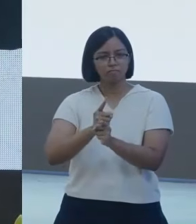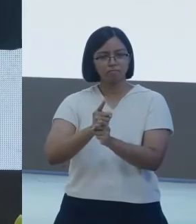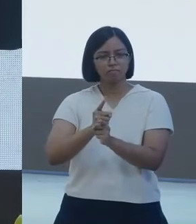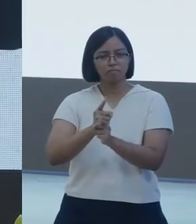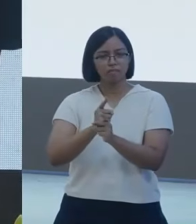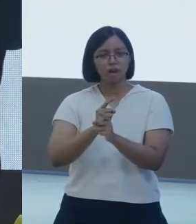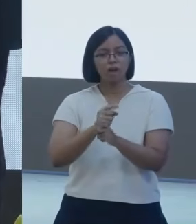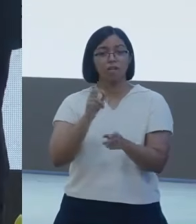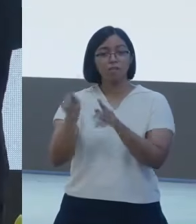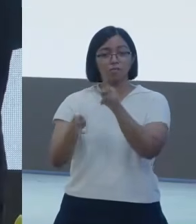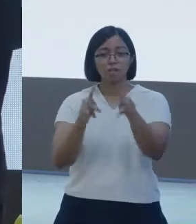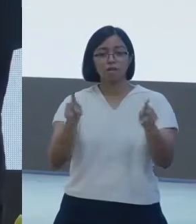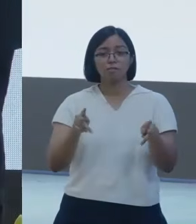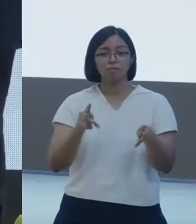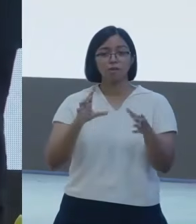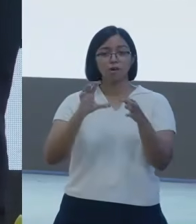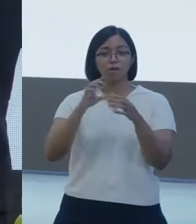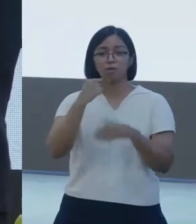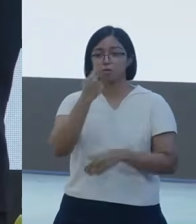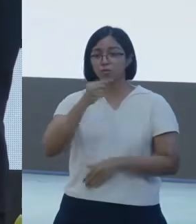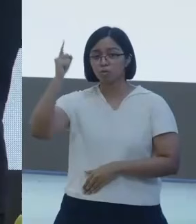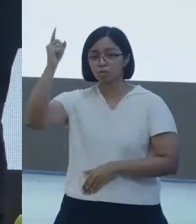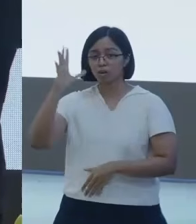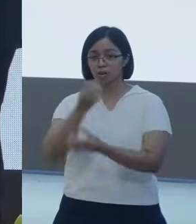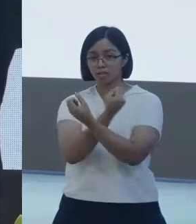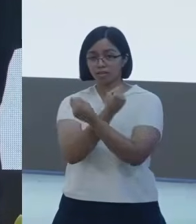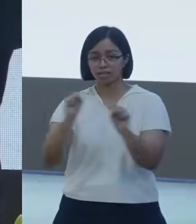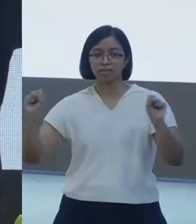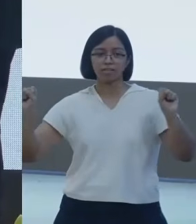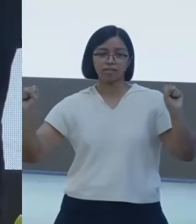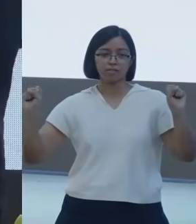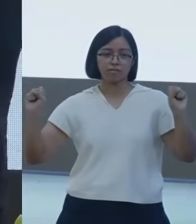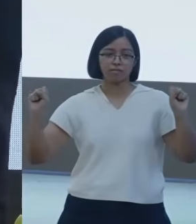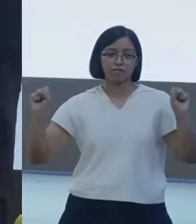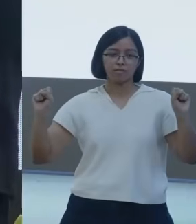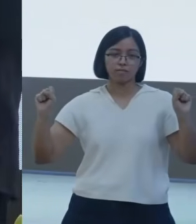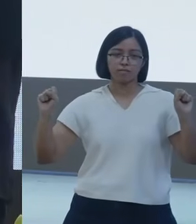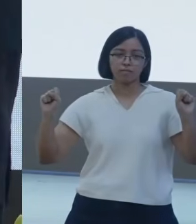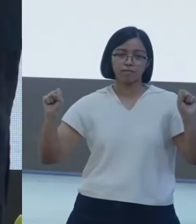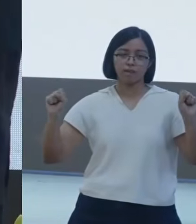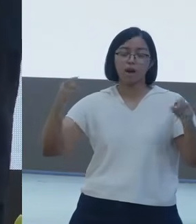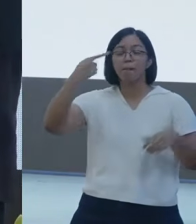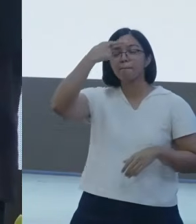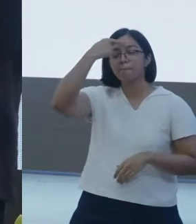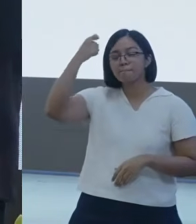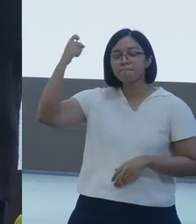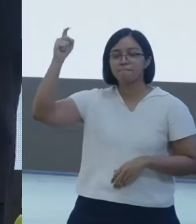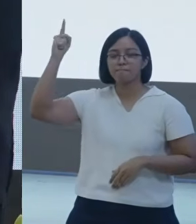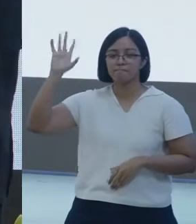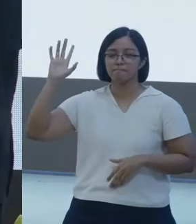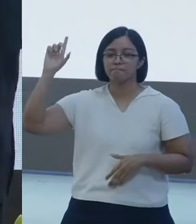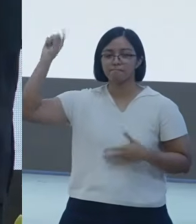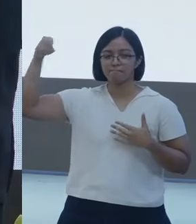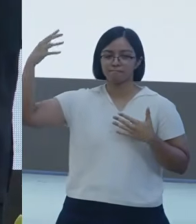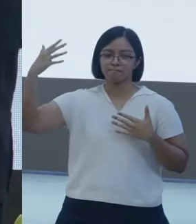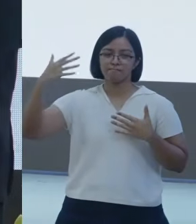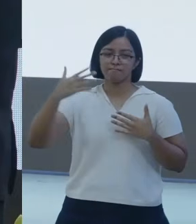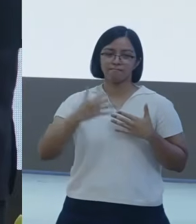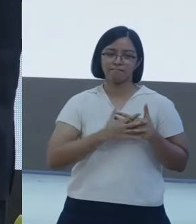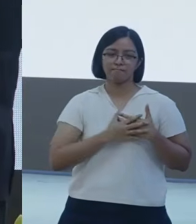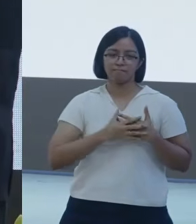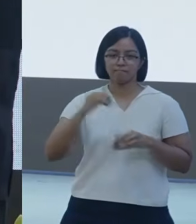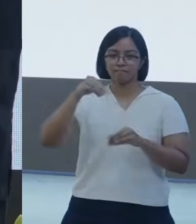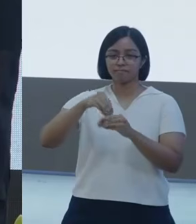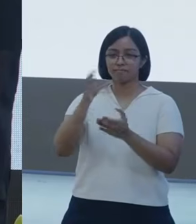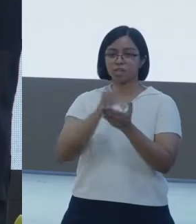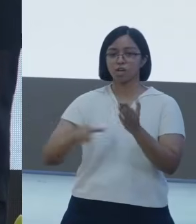ng Diyos. Na mga niligtas dahil sa grasya ng Diyos. Kaya sa chapter 2 verses